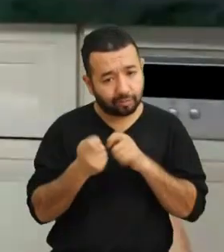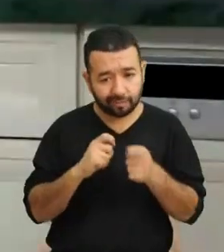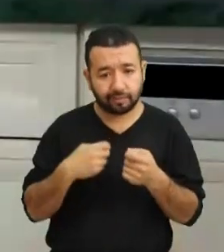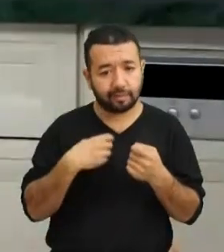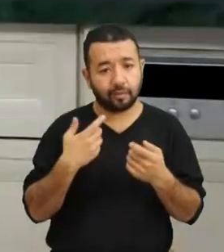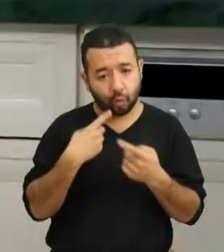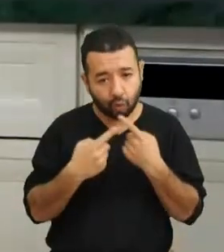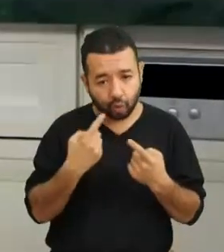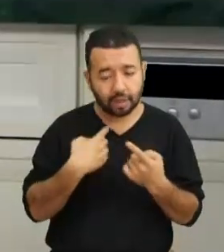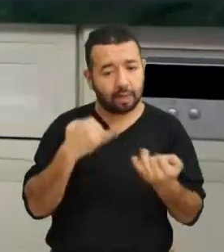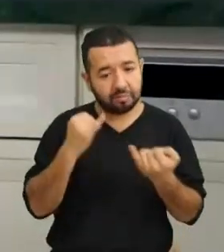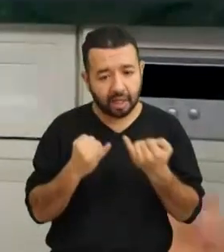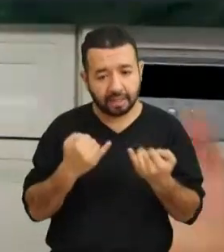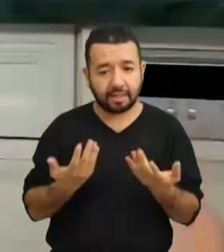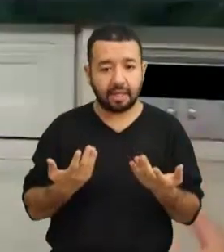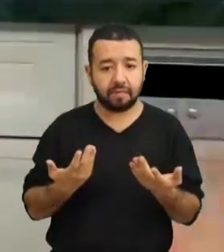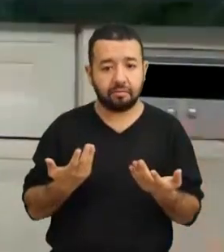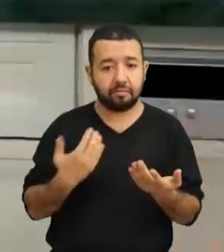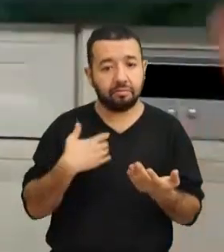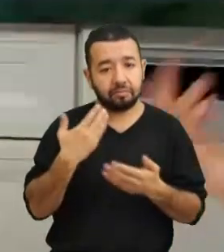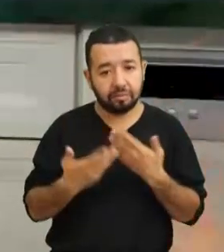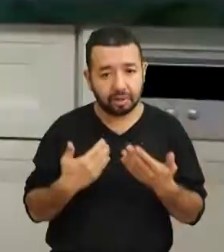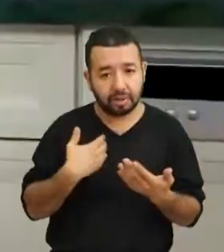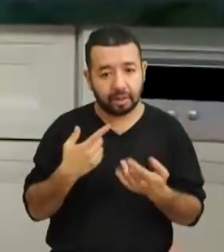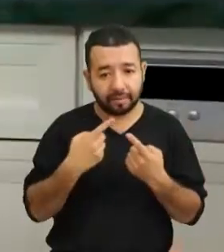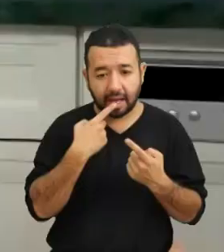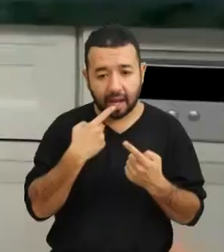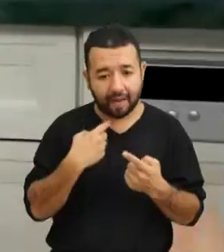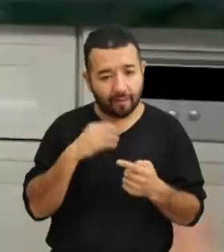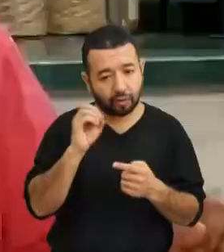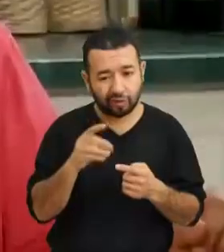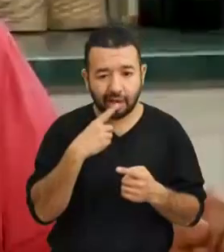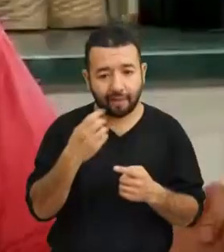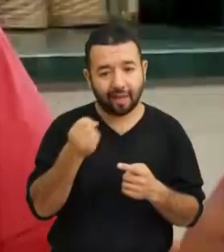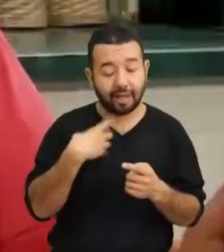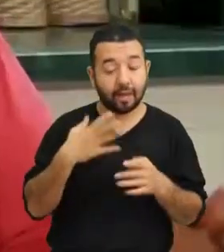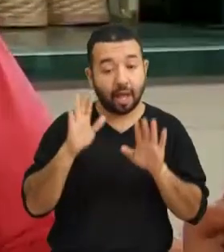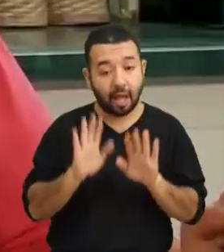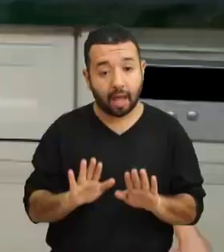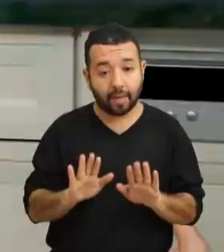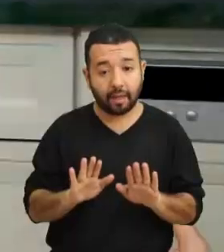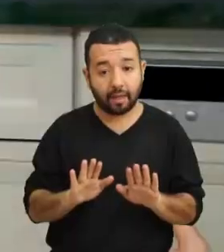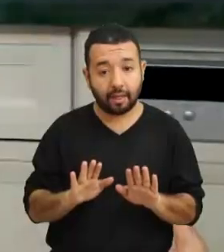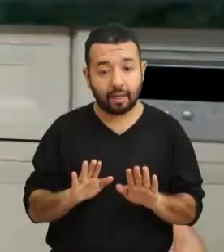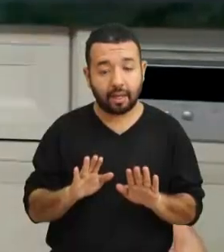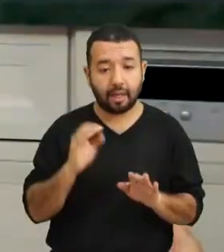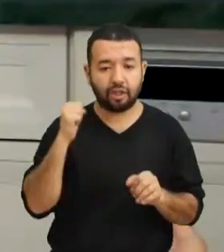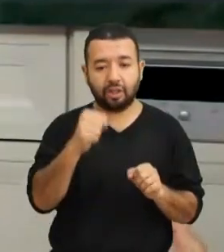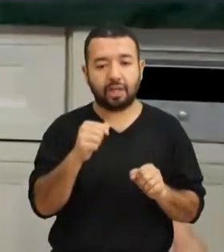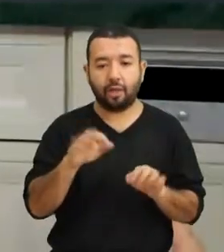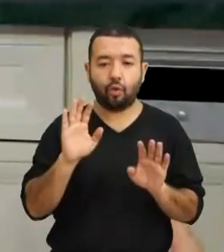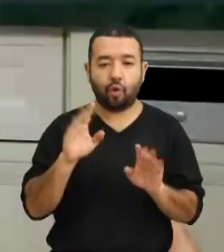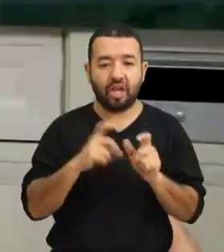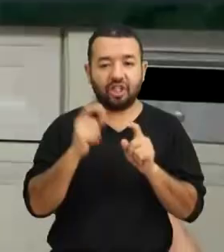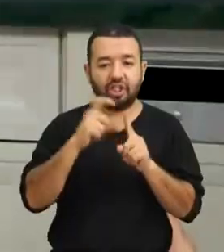edelim. Konuşalım, tartışalım. Geri gelirse biraz birbirimize laf sokalım, edelim bilmem ne yapalım. Ama şiddet yok.